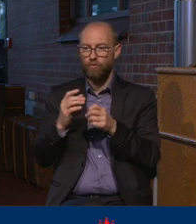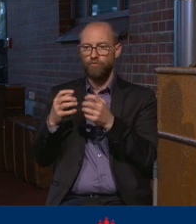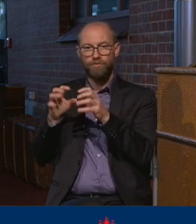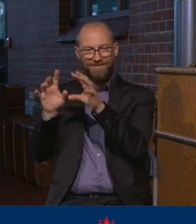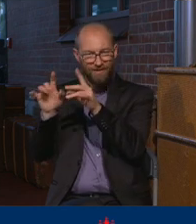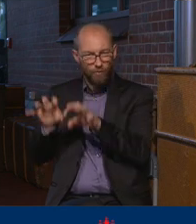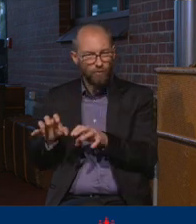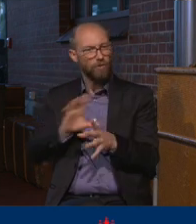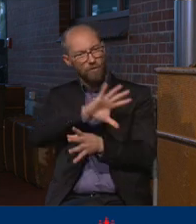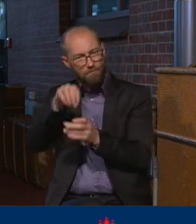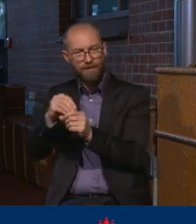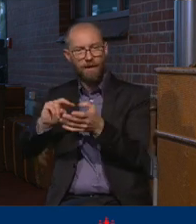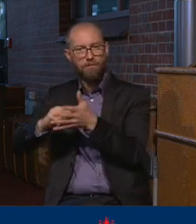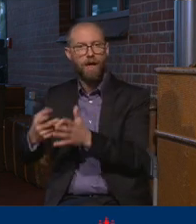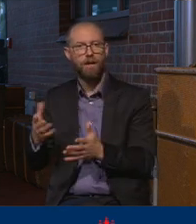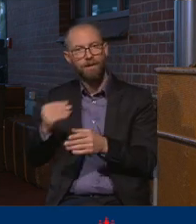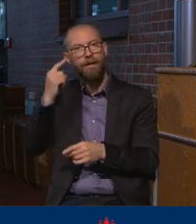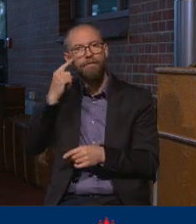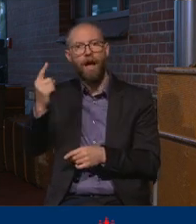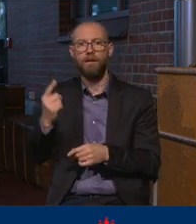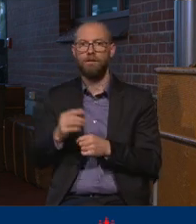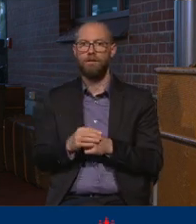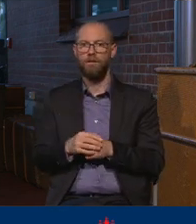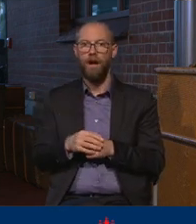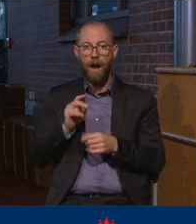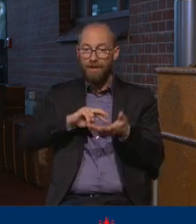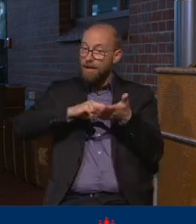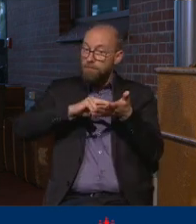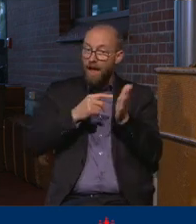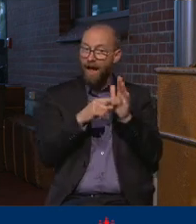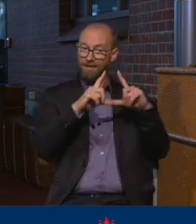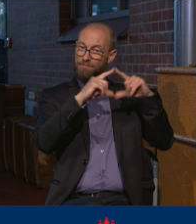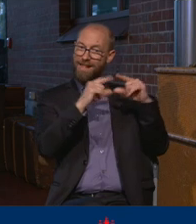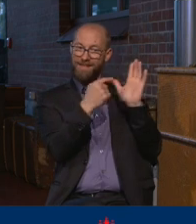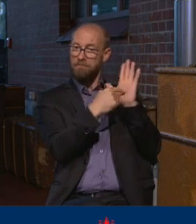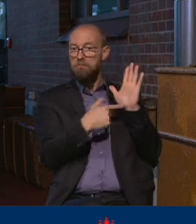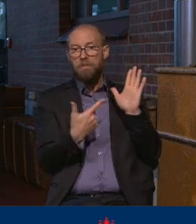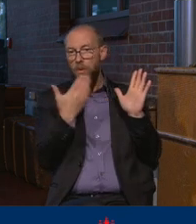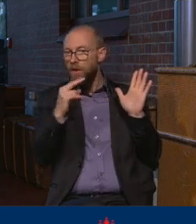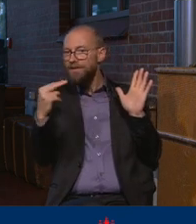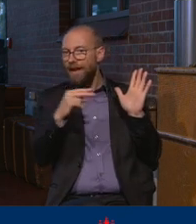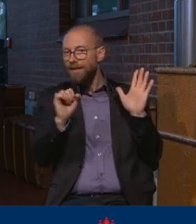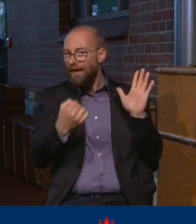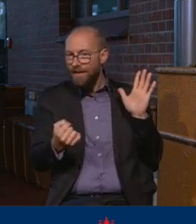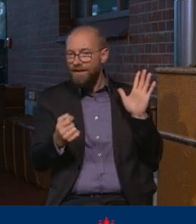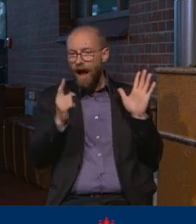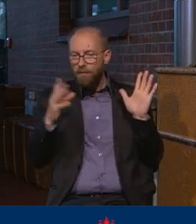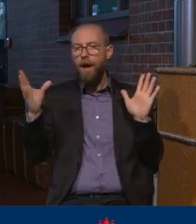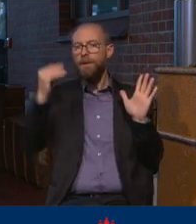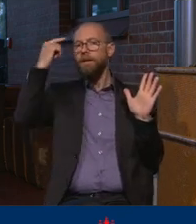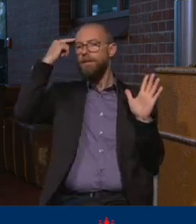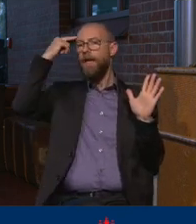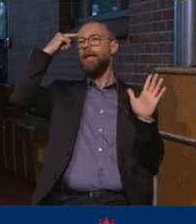können sie und das will ich noch mal deutlich machen nicht in den plänen erkennen sondern wir denken diese sozialen